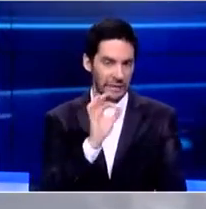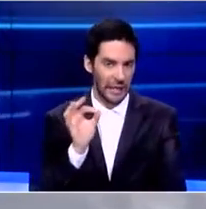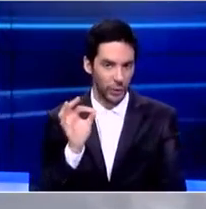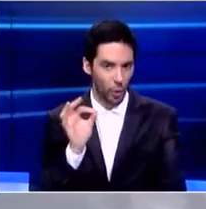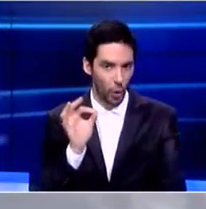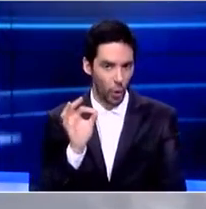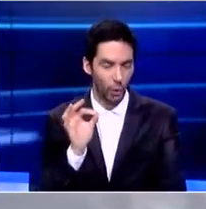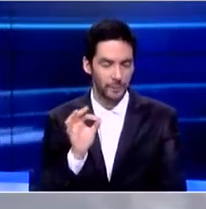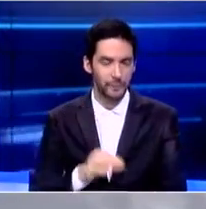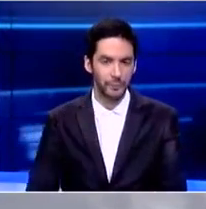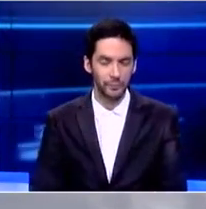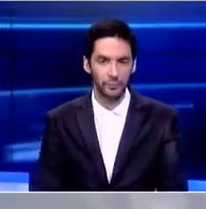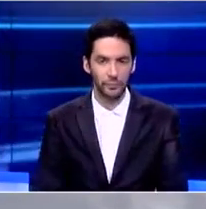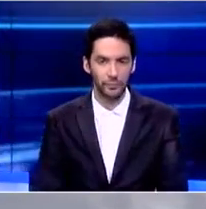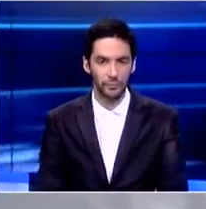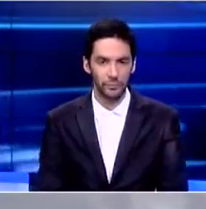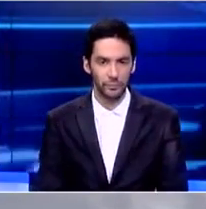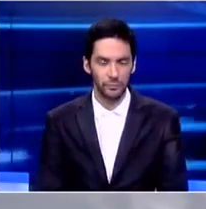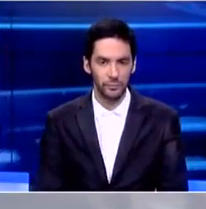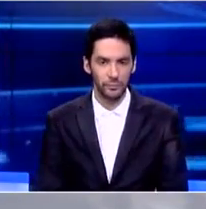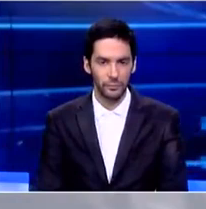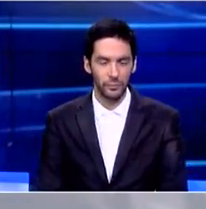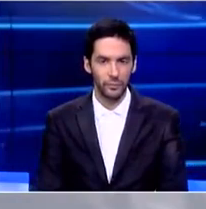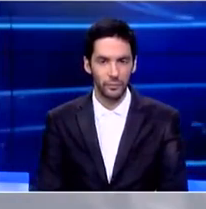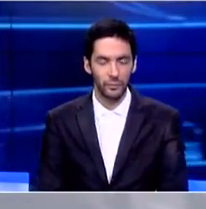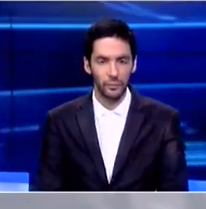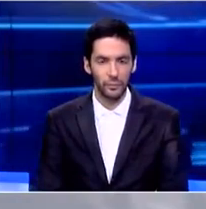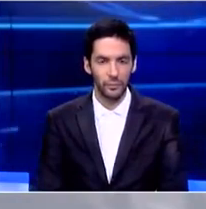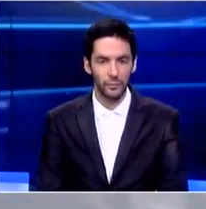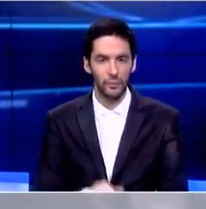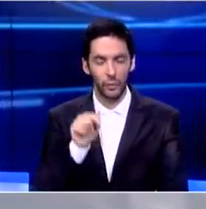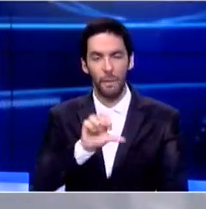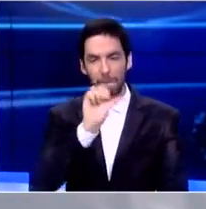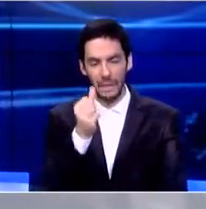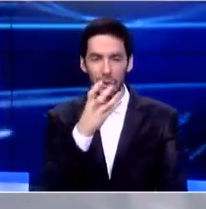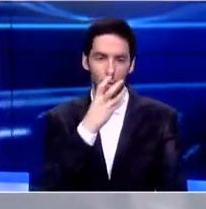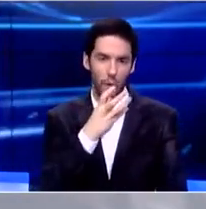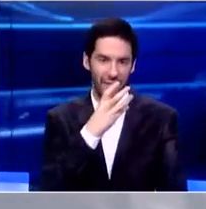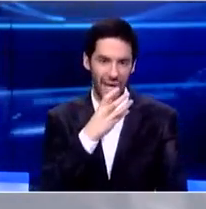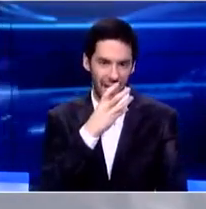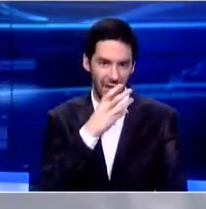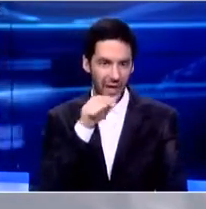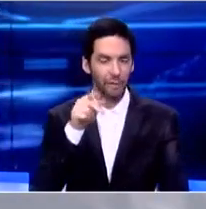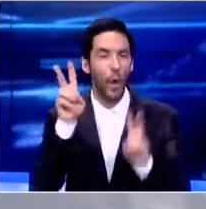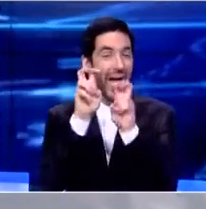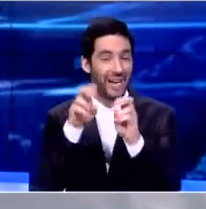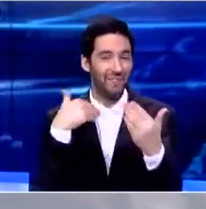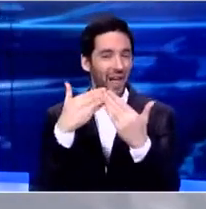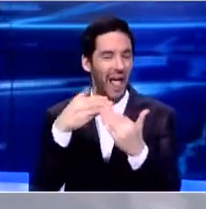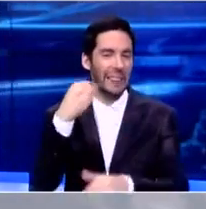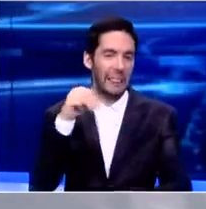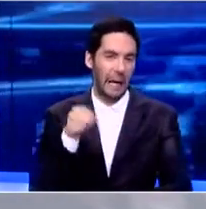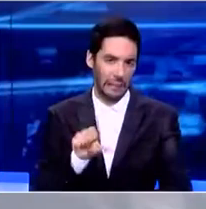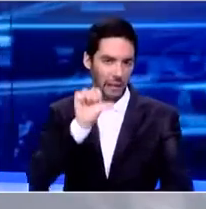με τα στοιχεία της Τρίτης, δηλαδή 2 μέρες πιο πριν, νοσηλεύονταν σε μονάδα εντατικής θεραπείας. Εδώ μπορούμε να δούμε